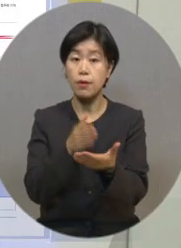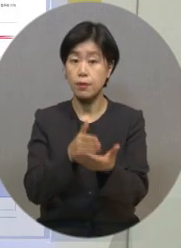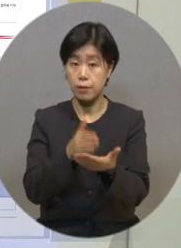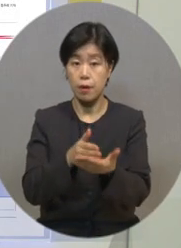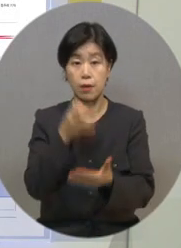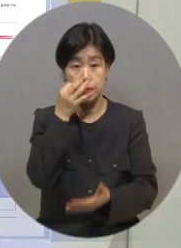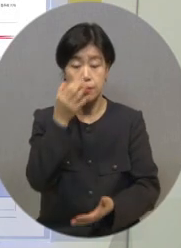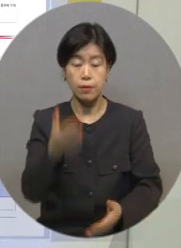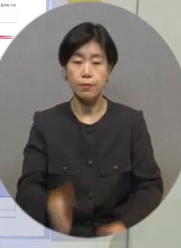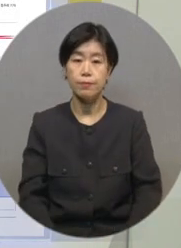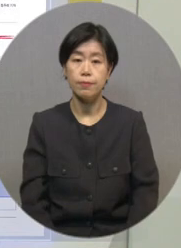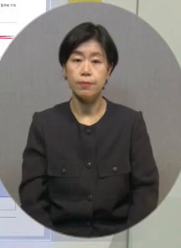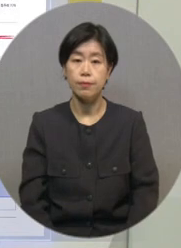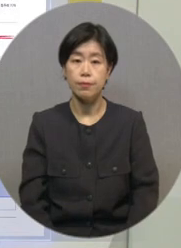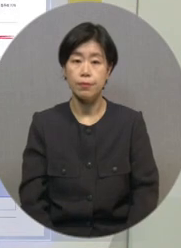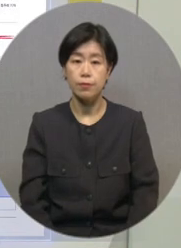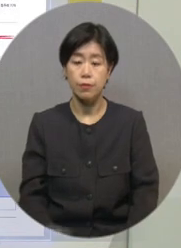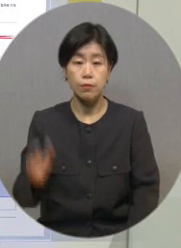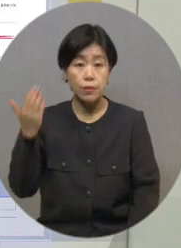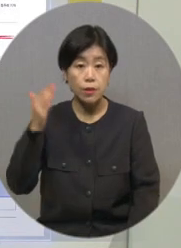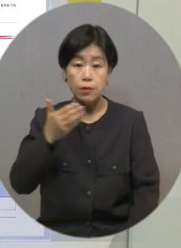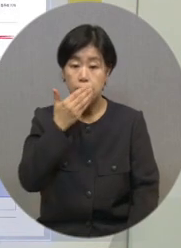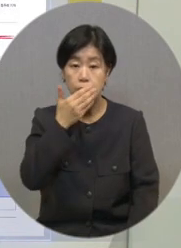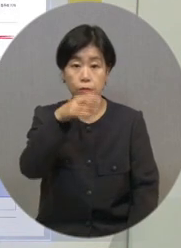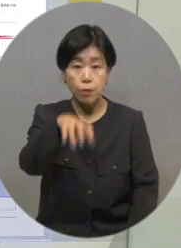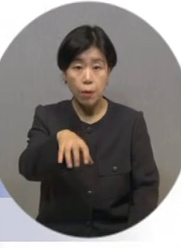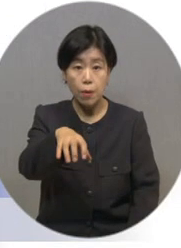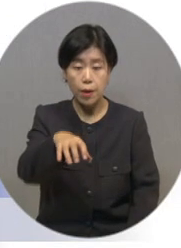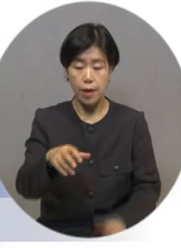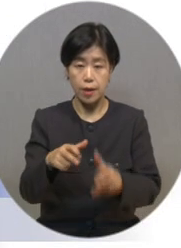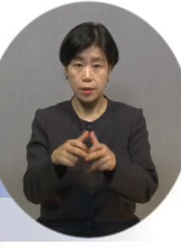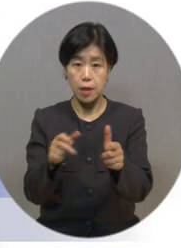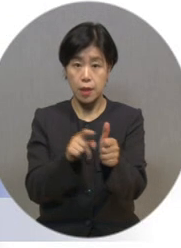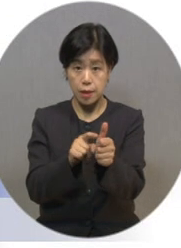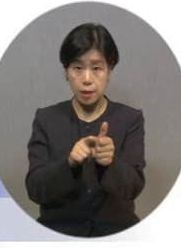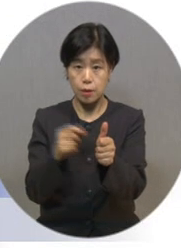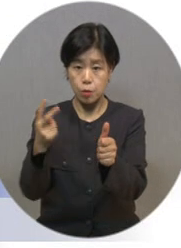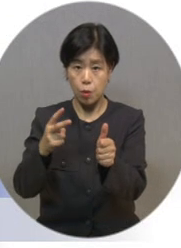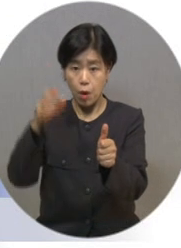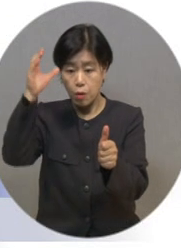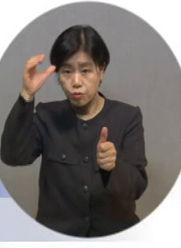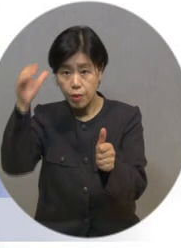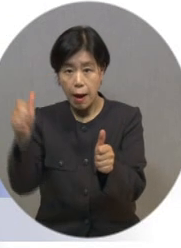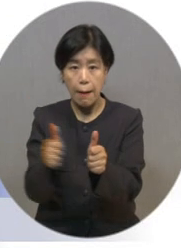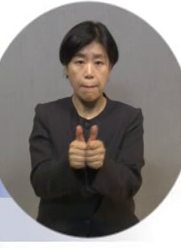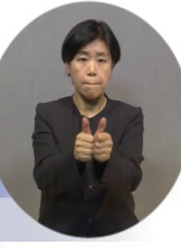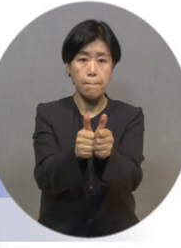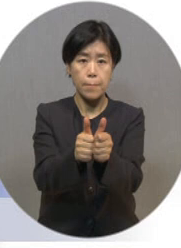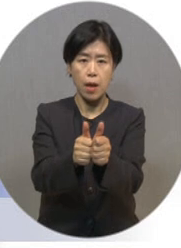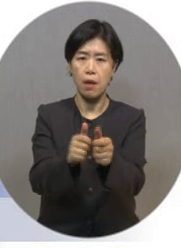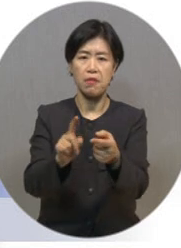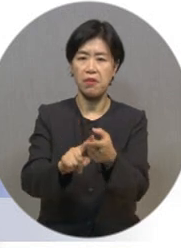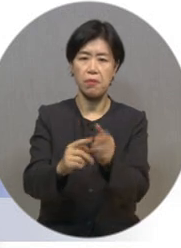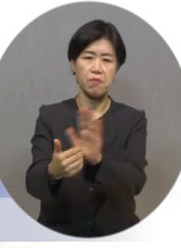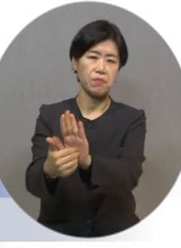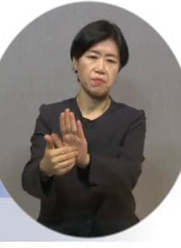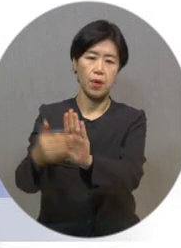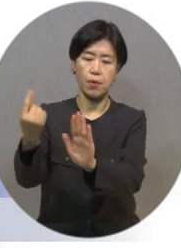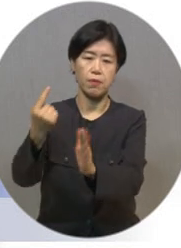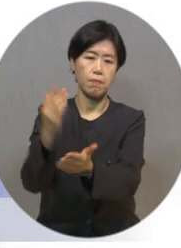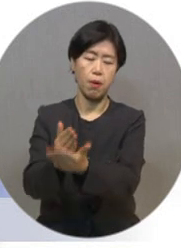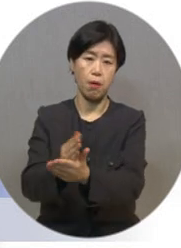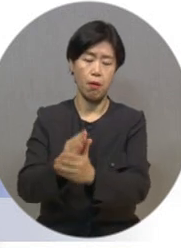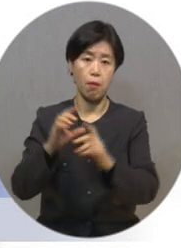기사가 실렸는데요 최근 식당에서 장애인을 돕는 보조견 출입을 거부한 사례가 발생했고